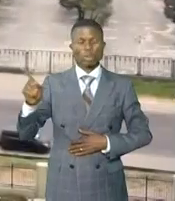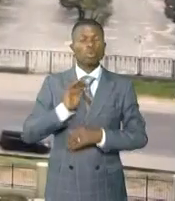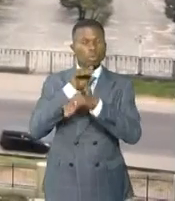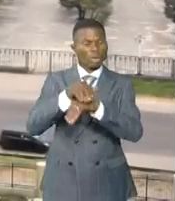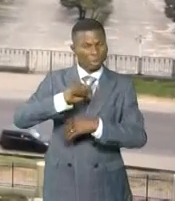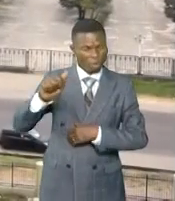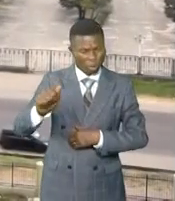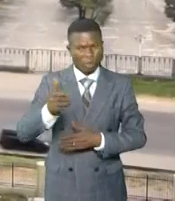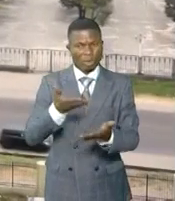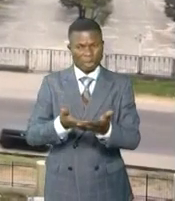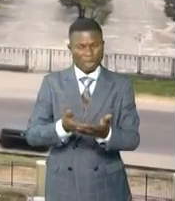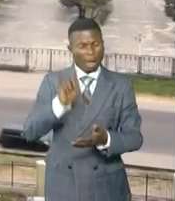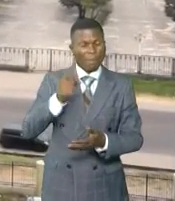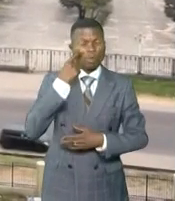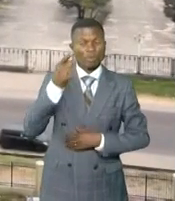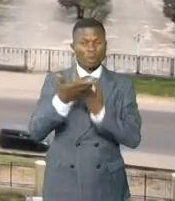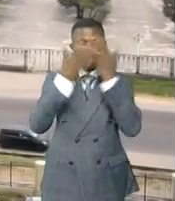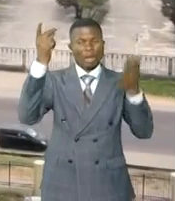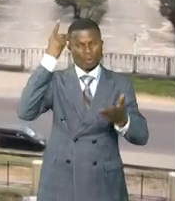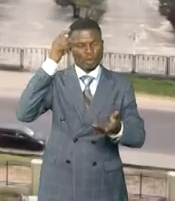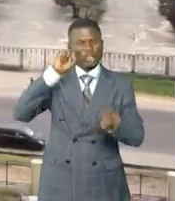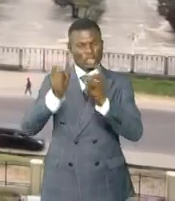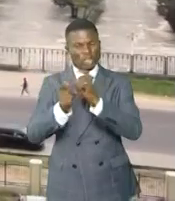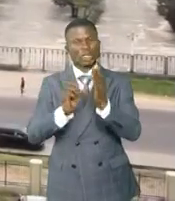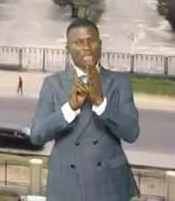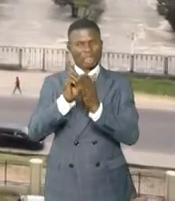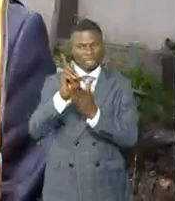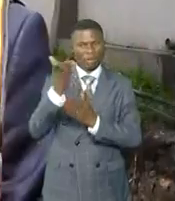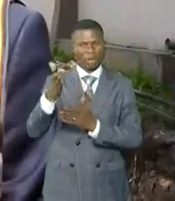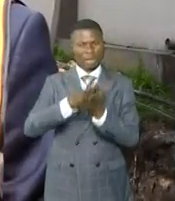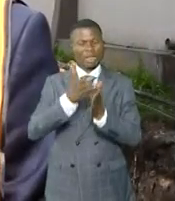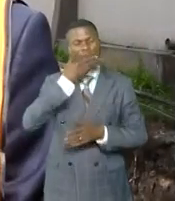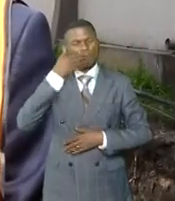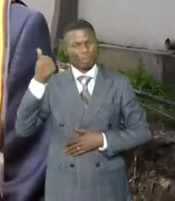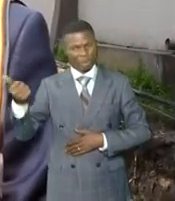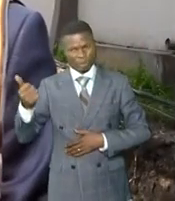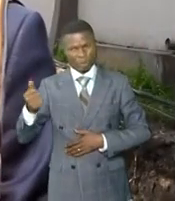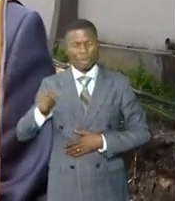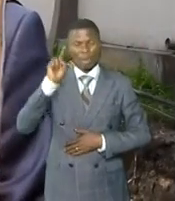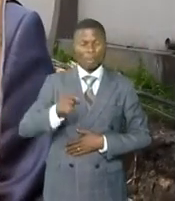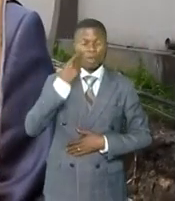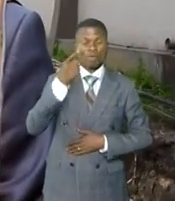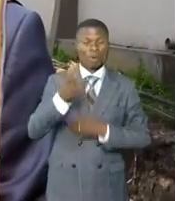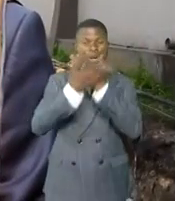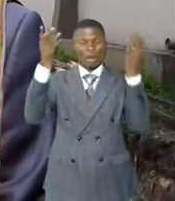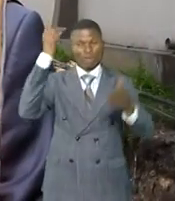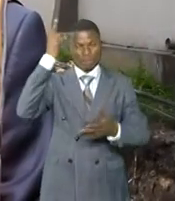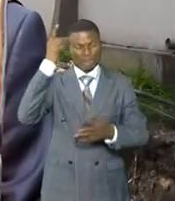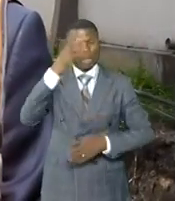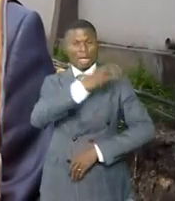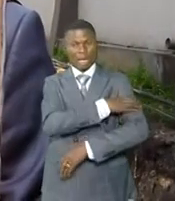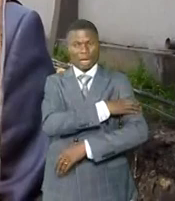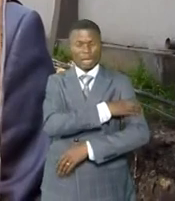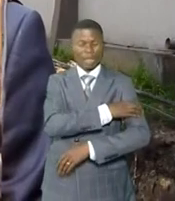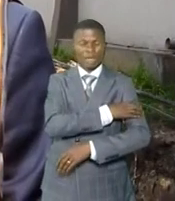personnellement. Il veut voir la ville de Kinshasa être fluidifiée. Il veut voir la ville de Kinshasa qui est la capitale, le